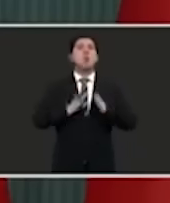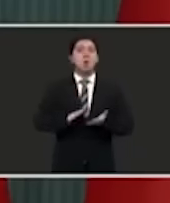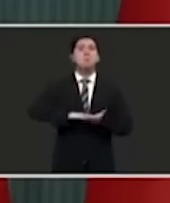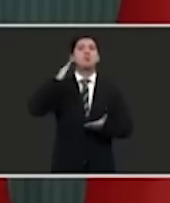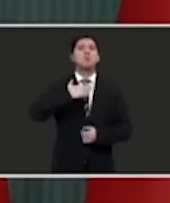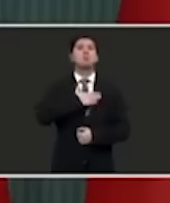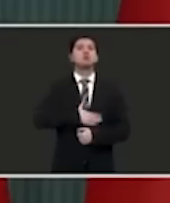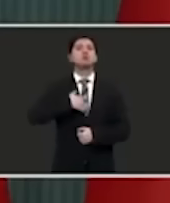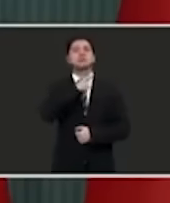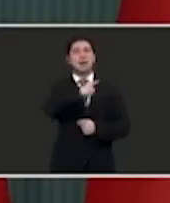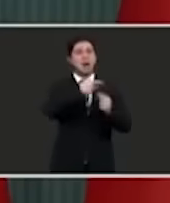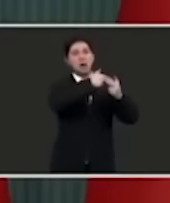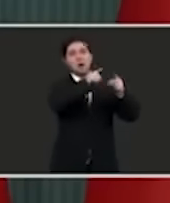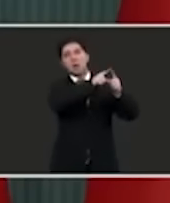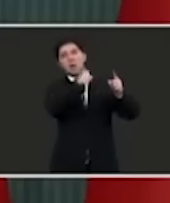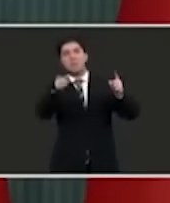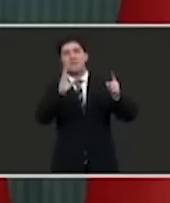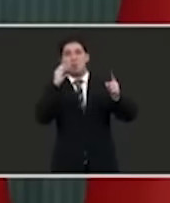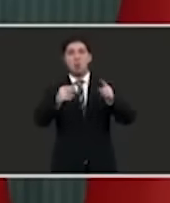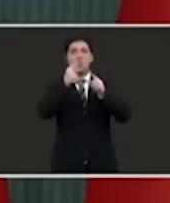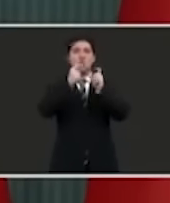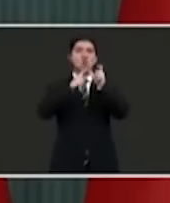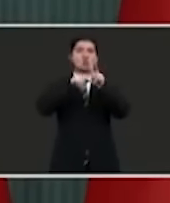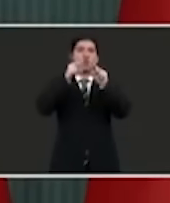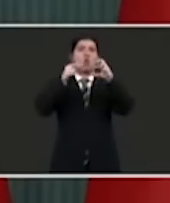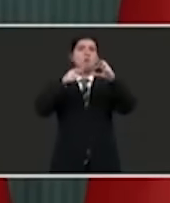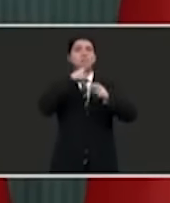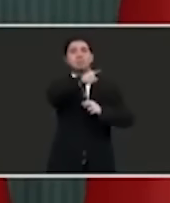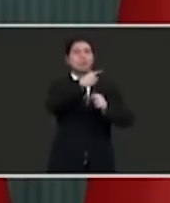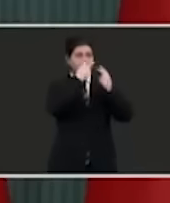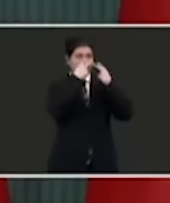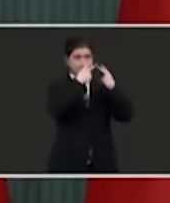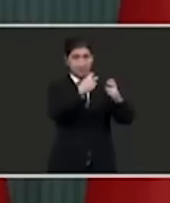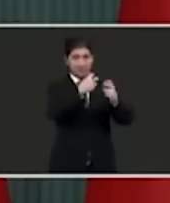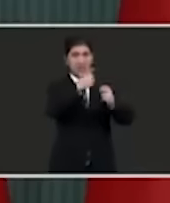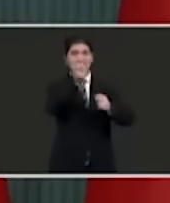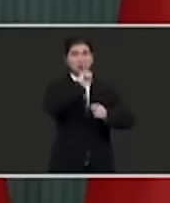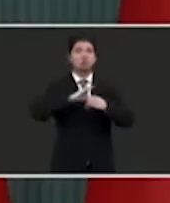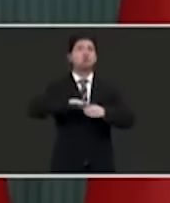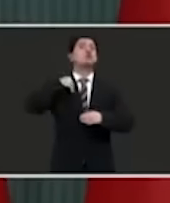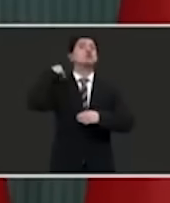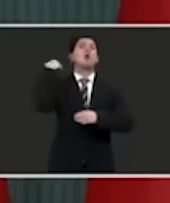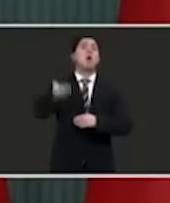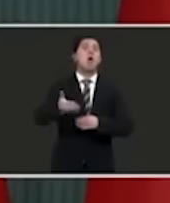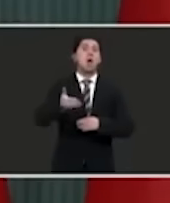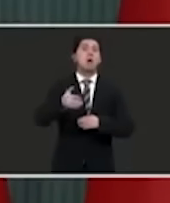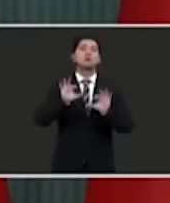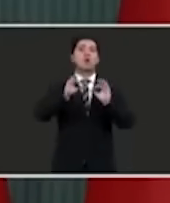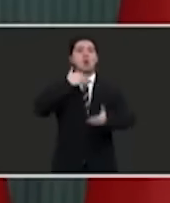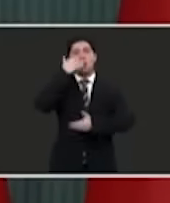Bursa'nın devamı saydığı Üsküp'ün elimizden çıkmasının ardından şöyle